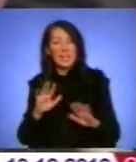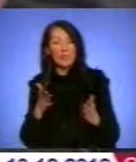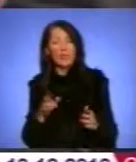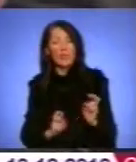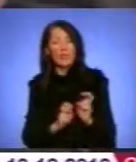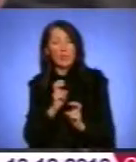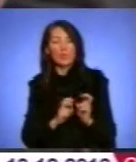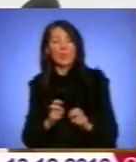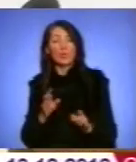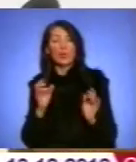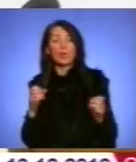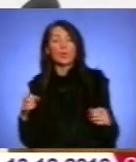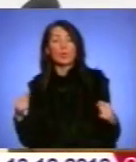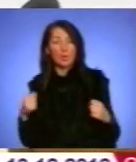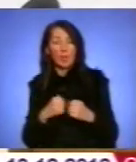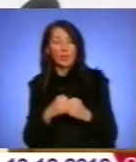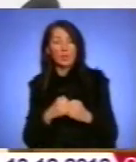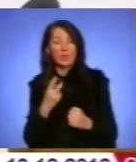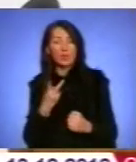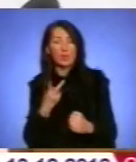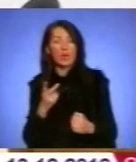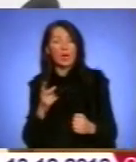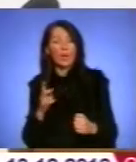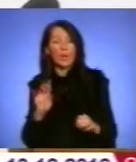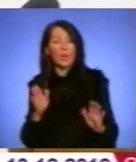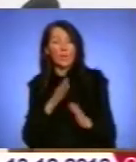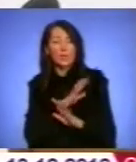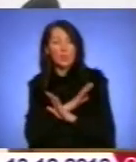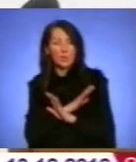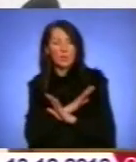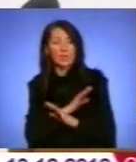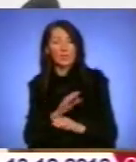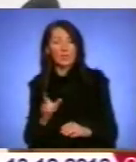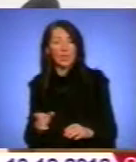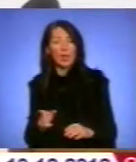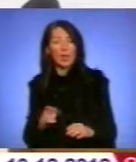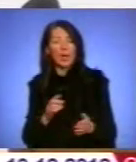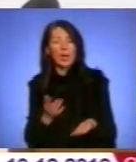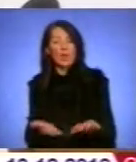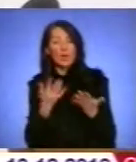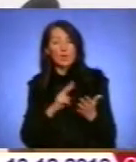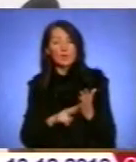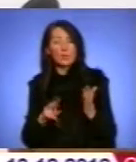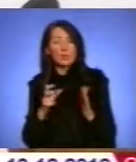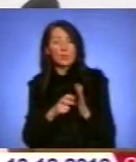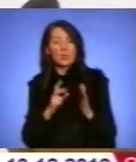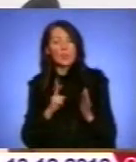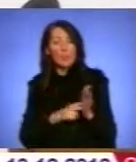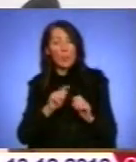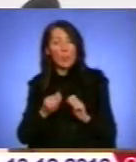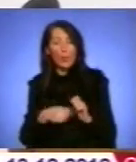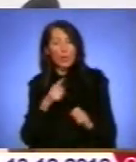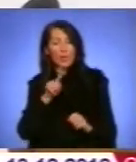яких смертельні. Під час перевірок виявлено 16 680 порушень вимог нормативних актів з охорони